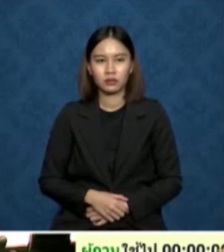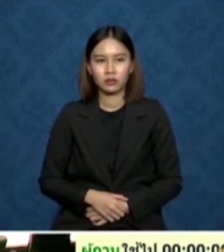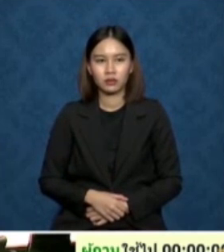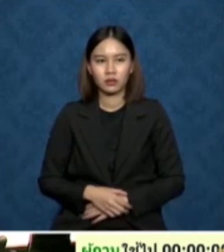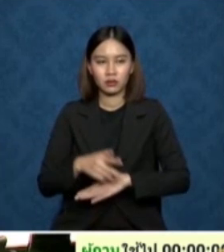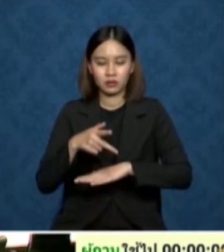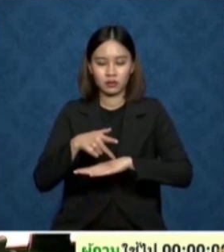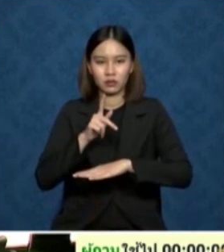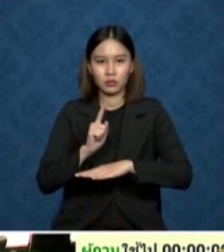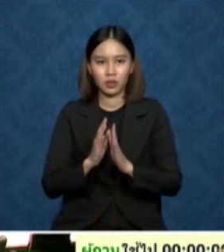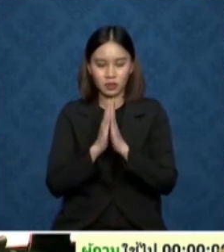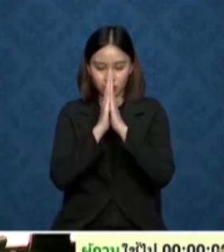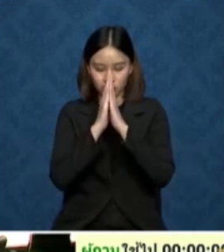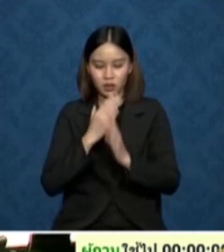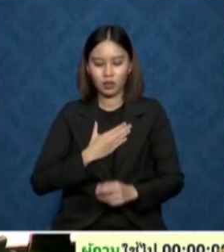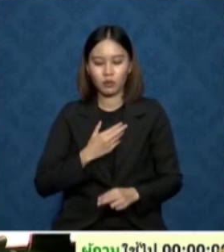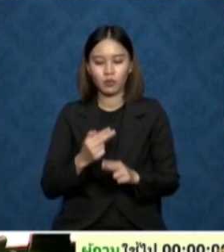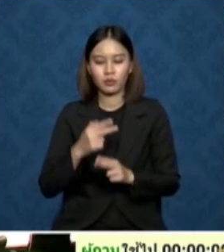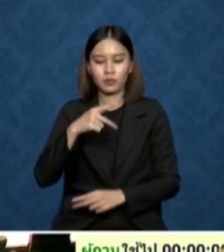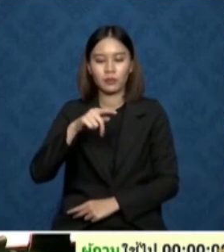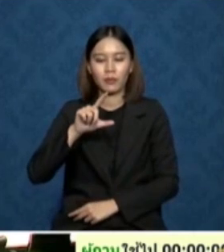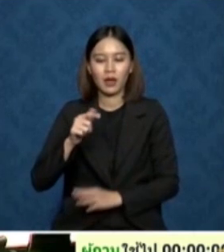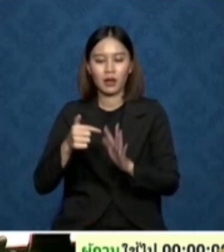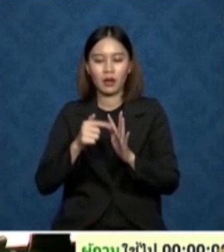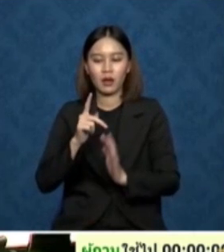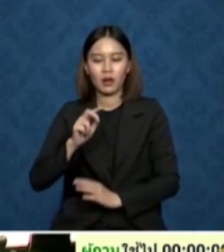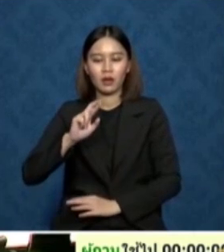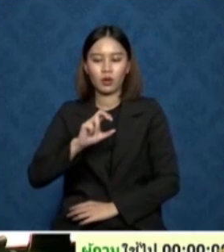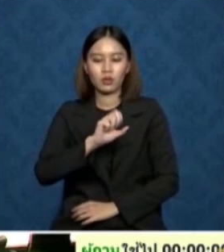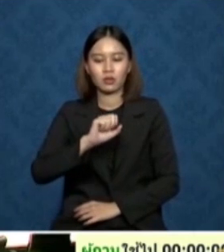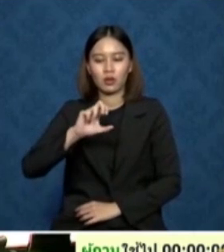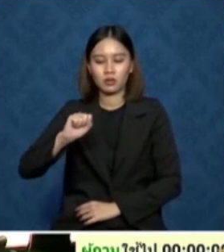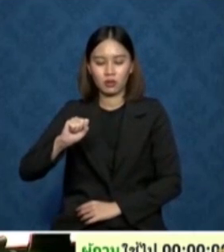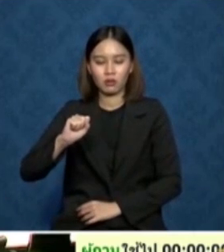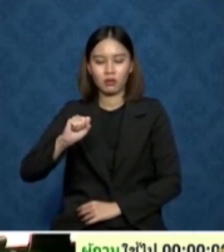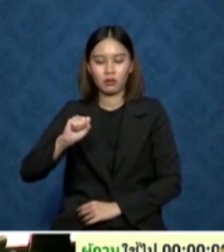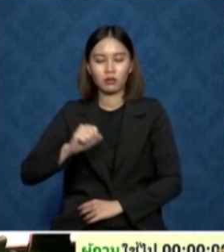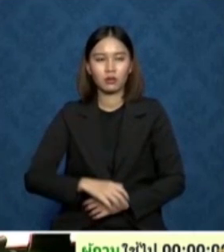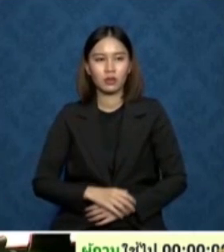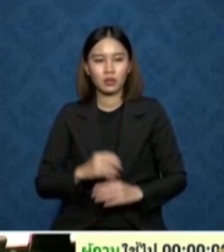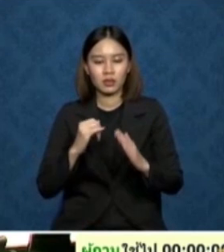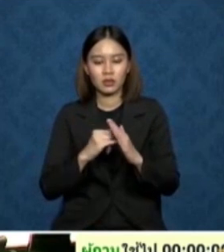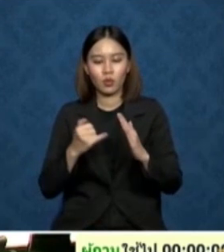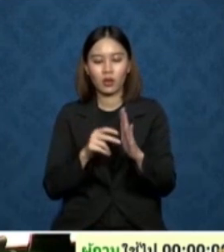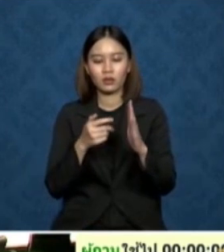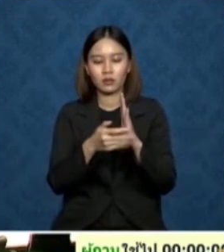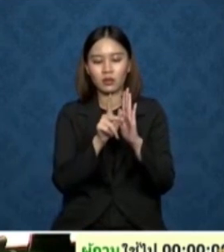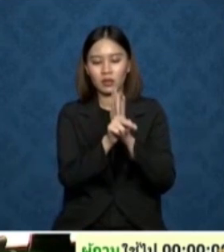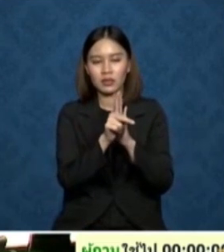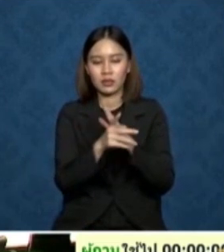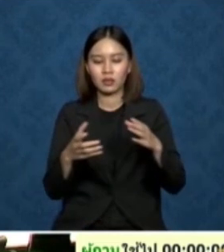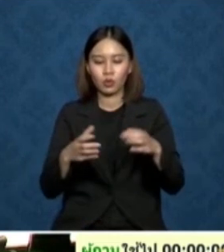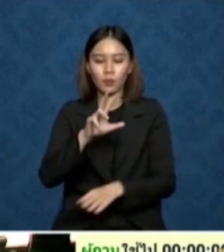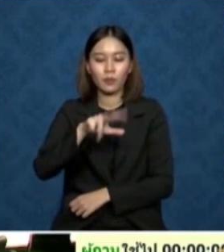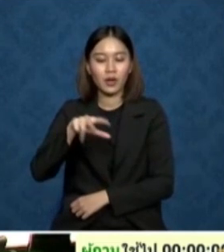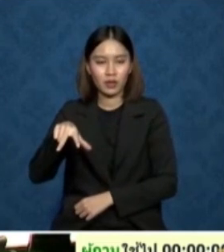กับเรีนท่านประทานภาที่เครบกัผมในภาพรพิมพนิษส toxicศีสภาผู้แทนัสยนจัหวดกลศิตพักเพื่อไท